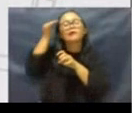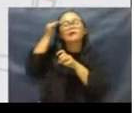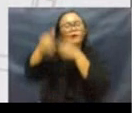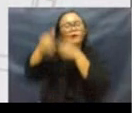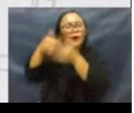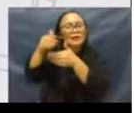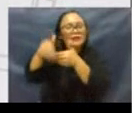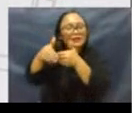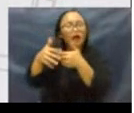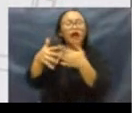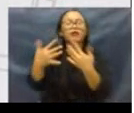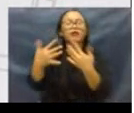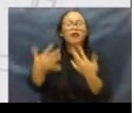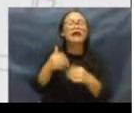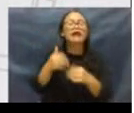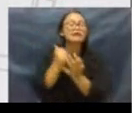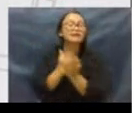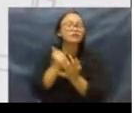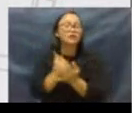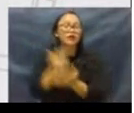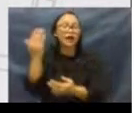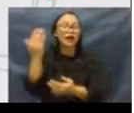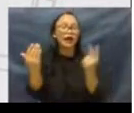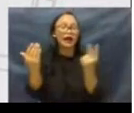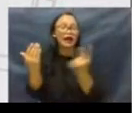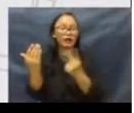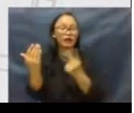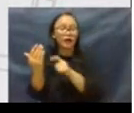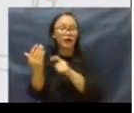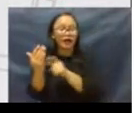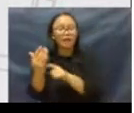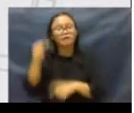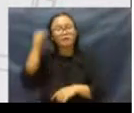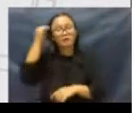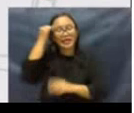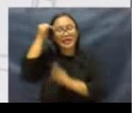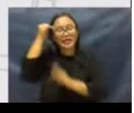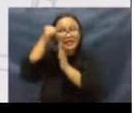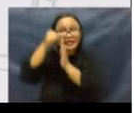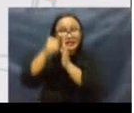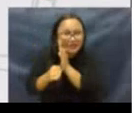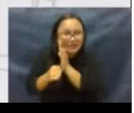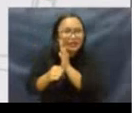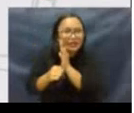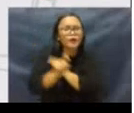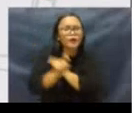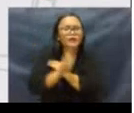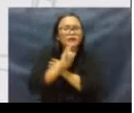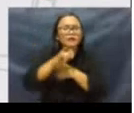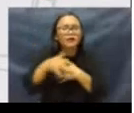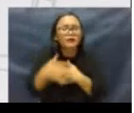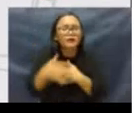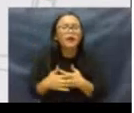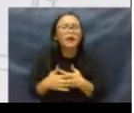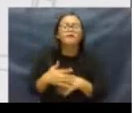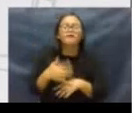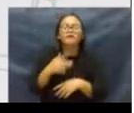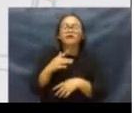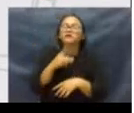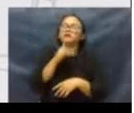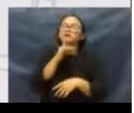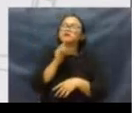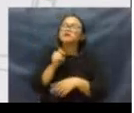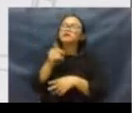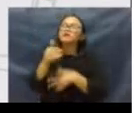Padahal sebetulnya berpikir kritis tidak seperti itu. Berpikir kritis itu sebetulnya seharusnya sebuah proses yang terjadinya secara konstan